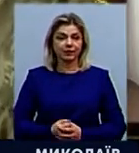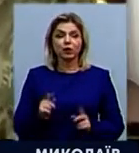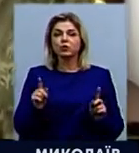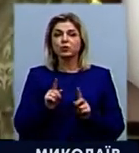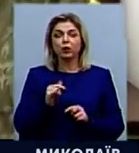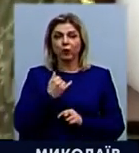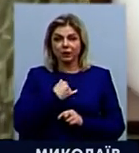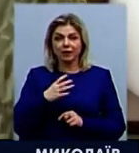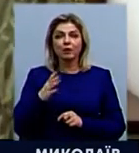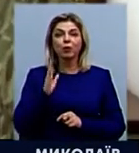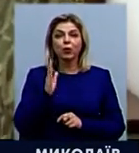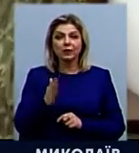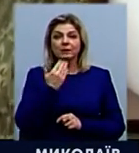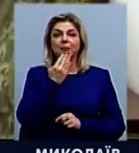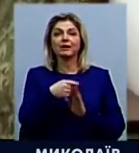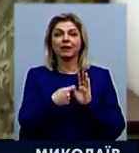у нас будет?